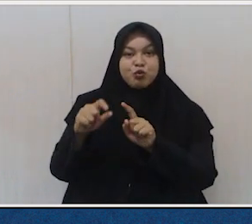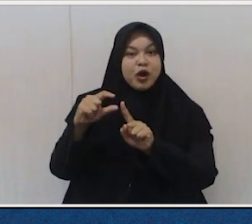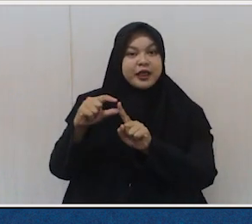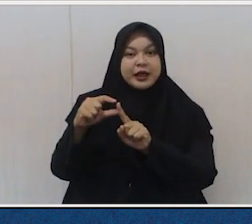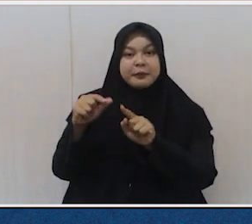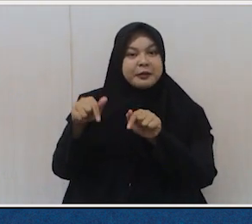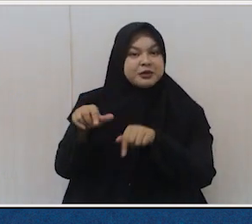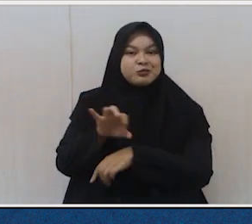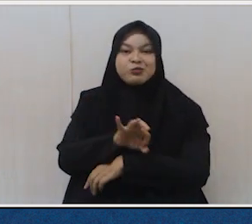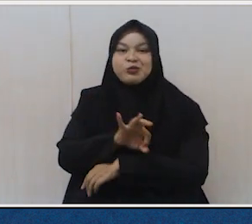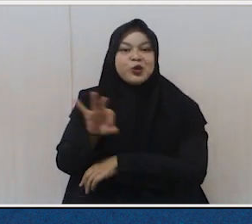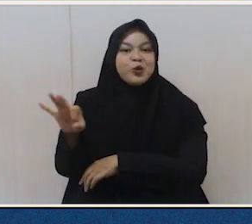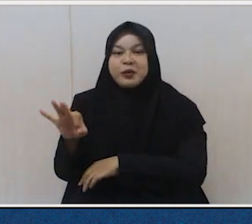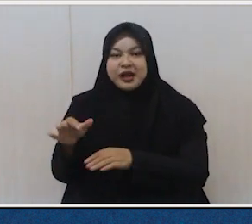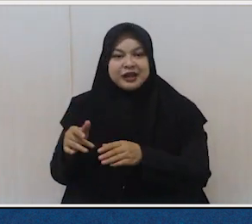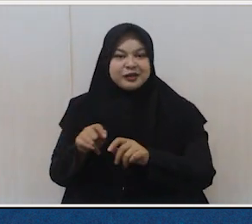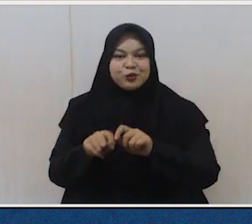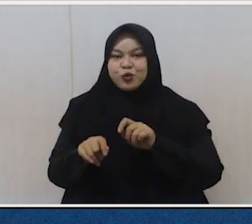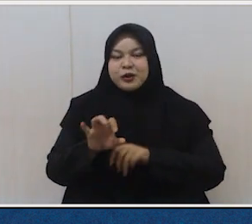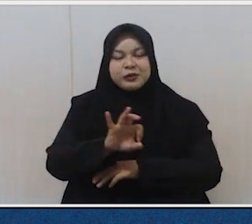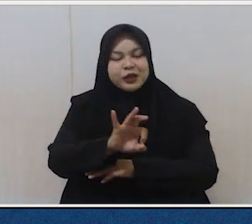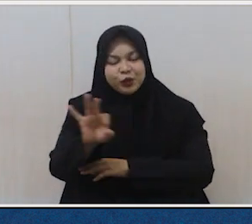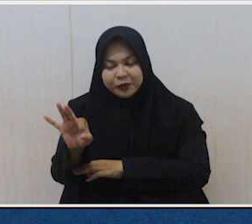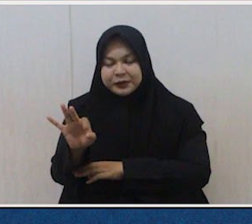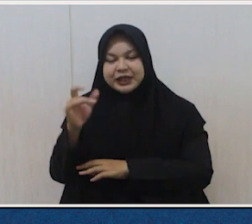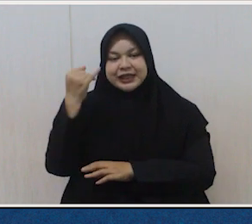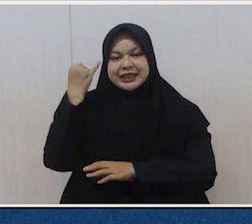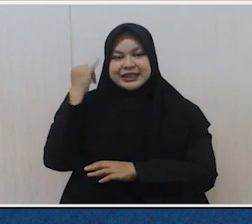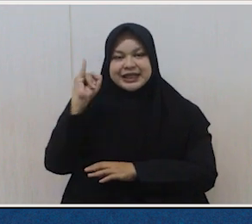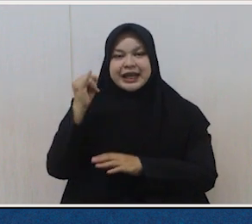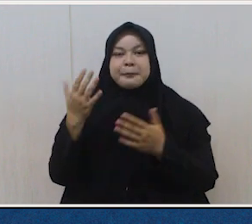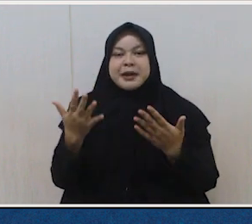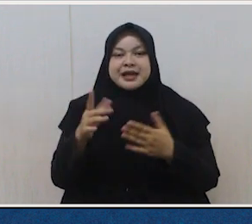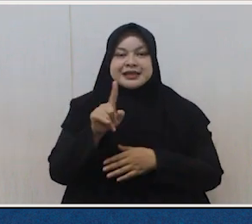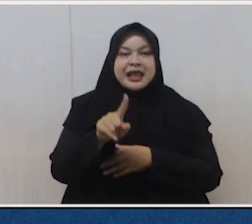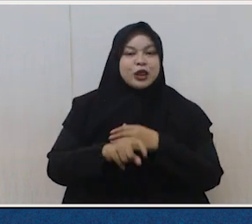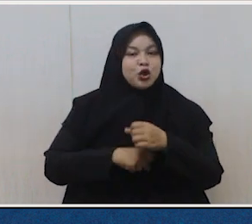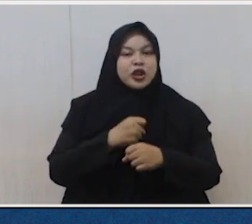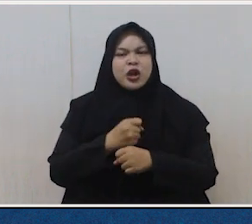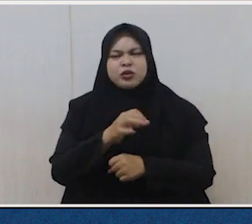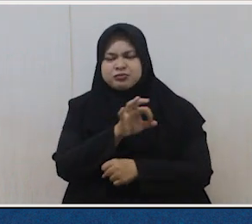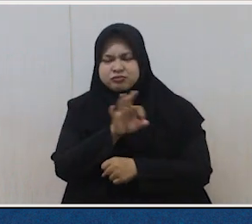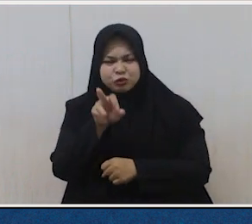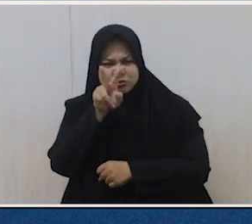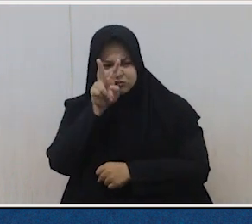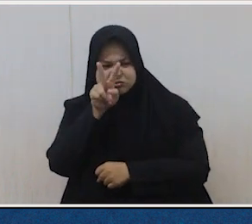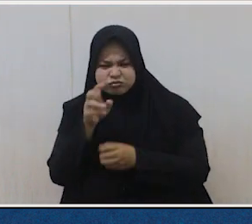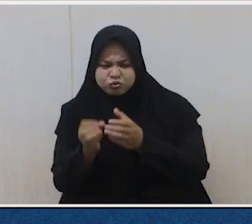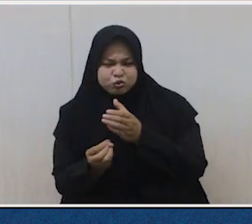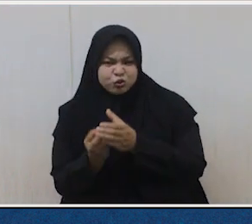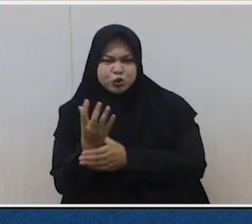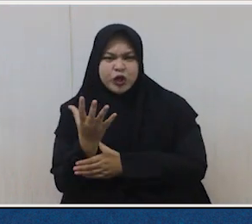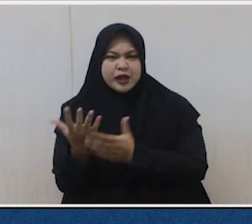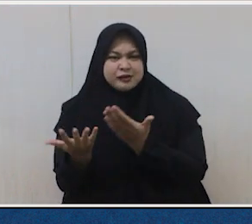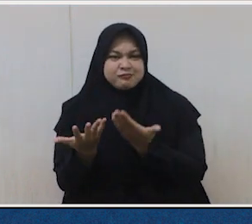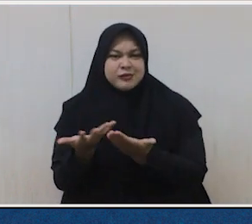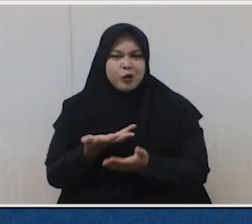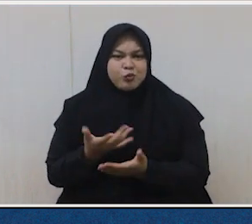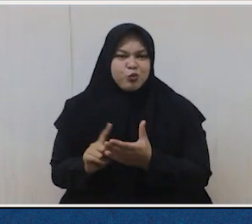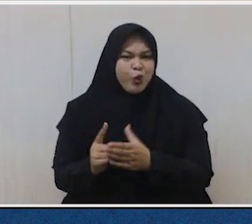belum belum ada yang terbentuklah pada saat itu jadi inisiatifnya 1 tahun tuh Belum belum kelihatan ada yang akan